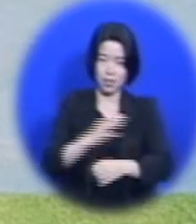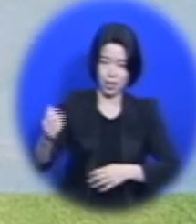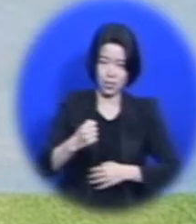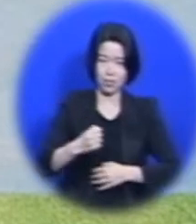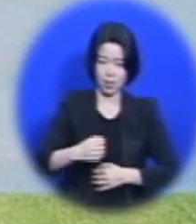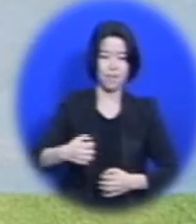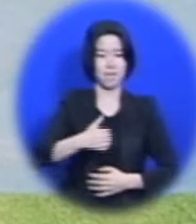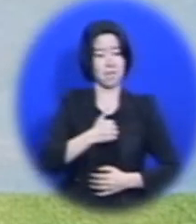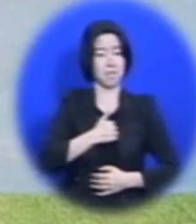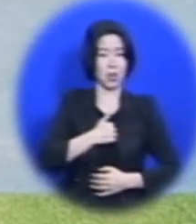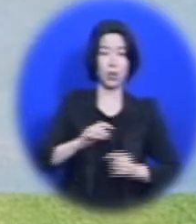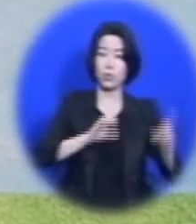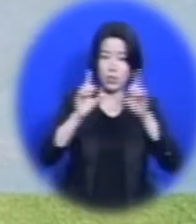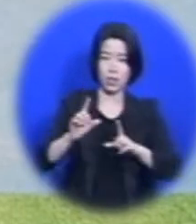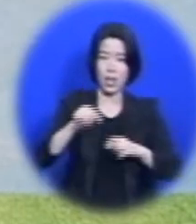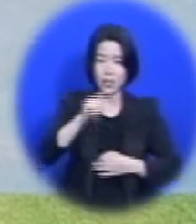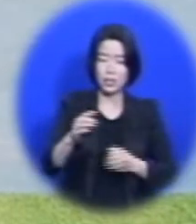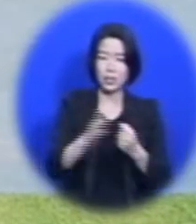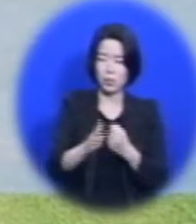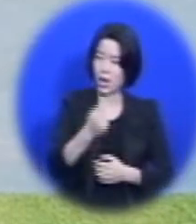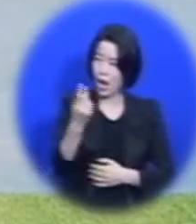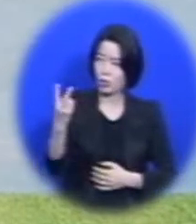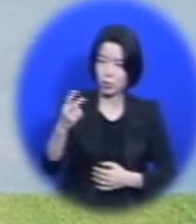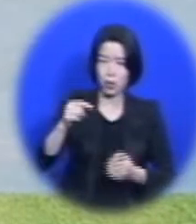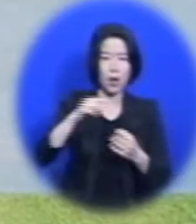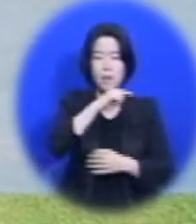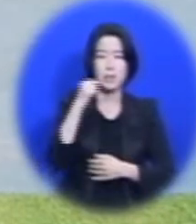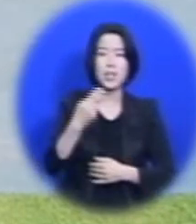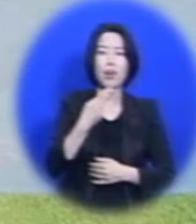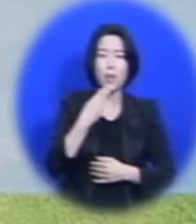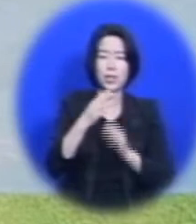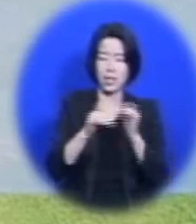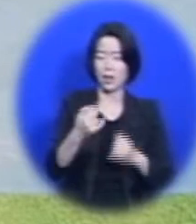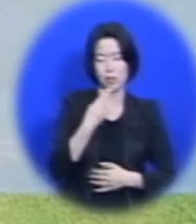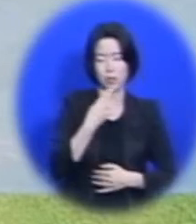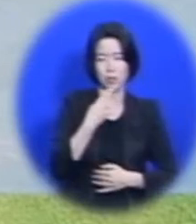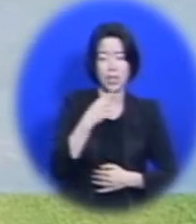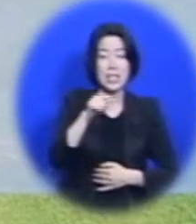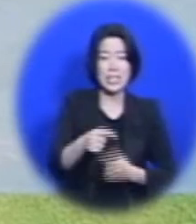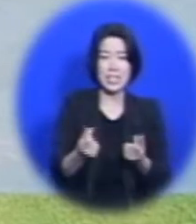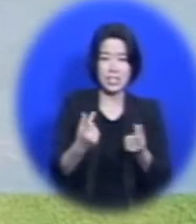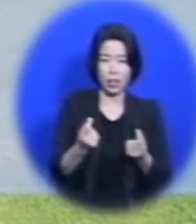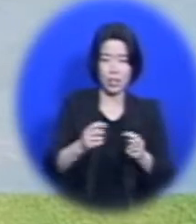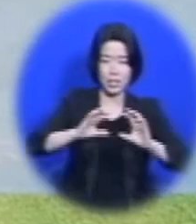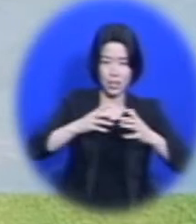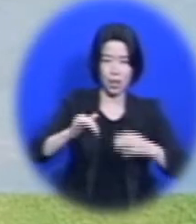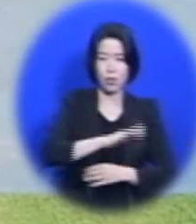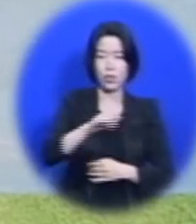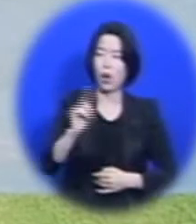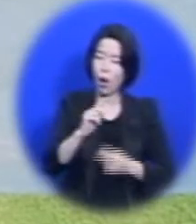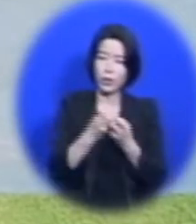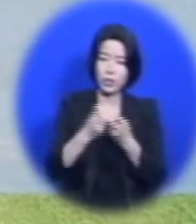떵떵거리고 삽니까? 그로 인해서 한두 번 피해를 안 당해본 사람이 없을 겁니다. 이런 세상에서 우리가 어떻게 살 수